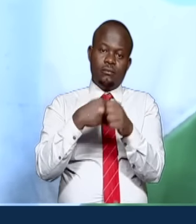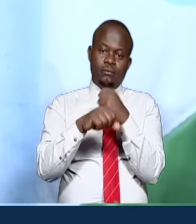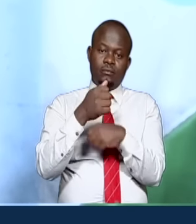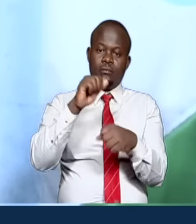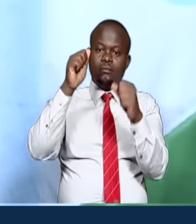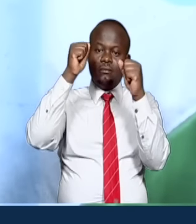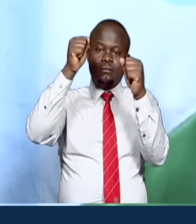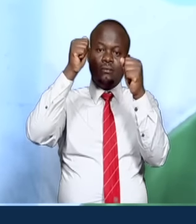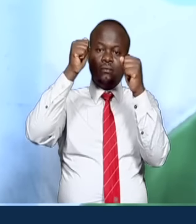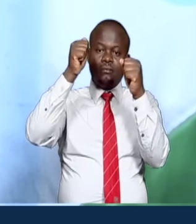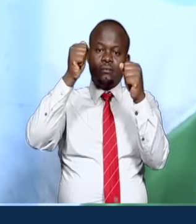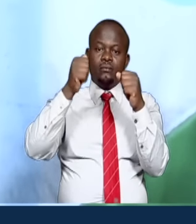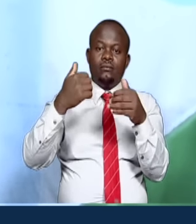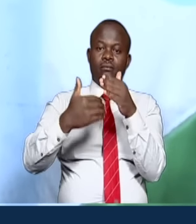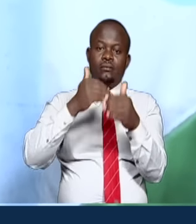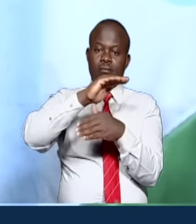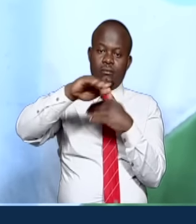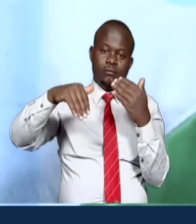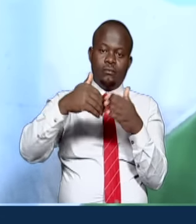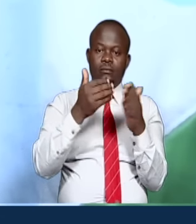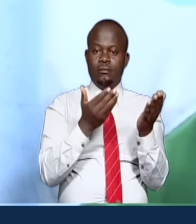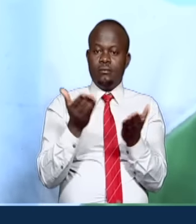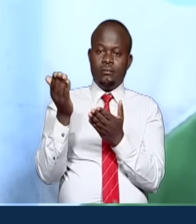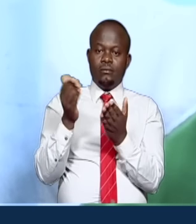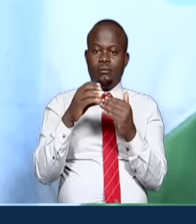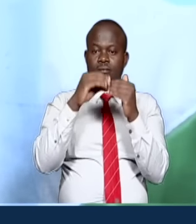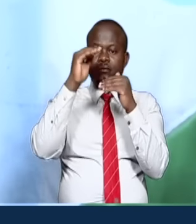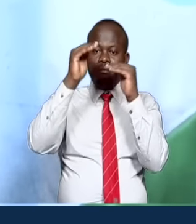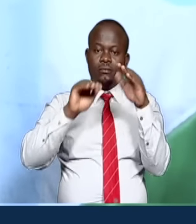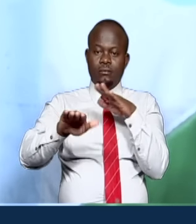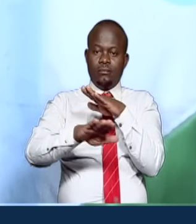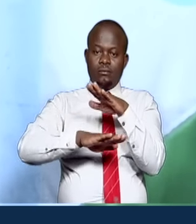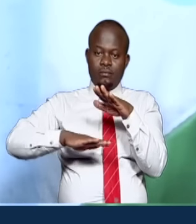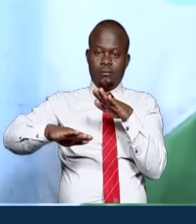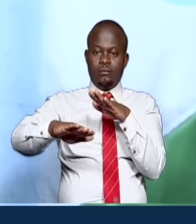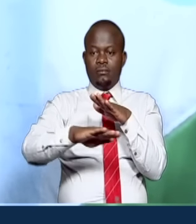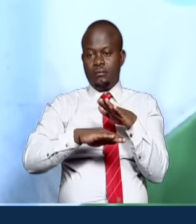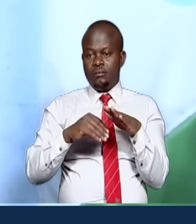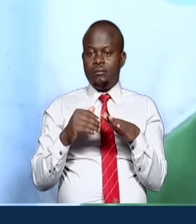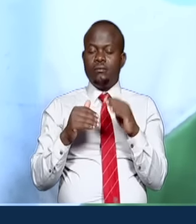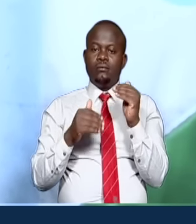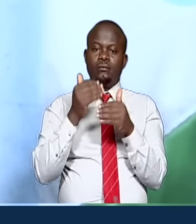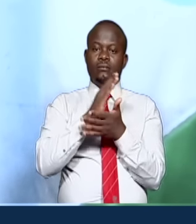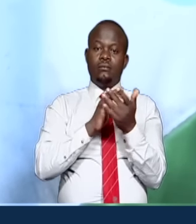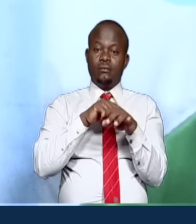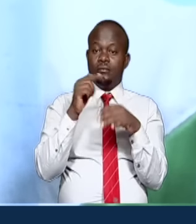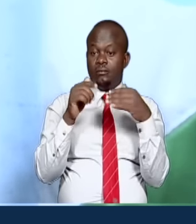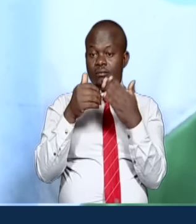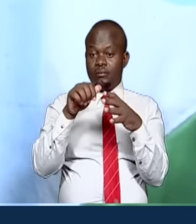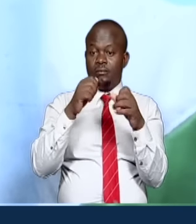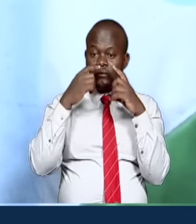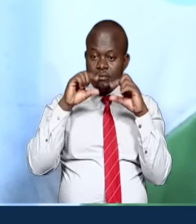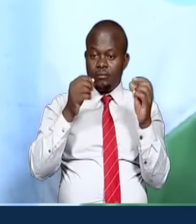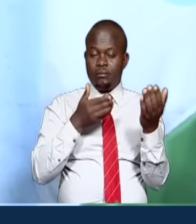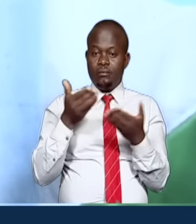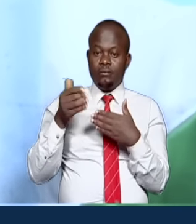kwamamaza hafi ya hose twakirwaga n'abayobozi b'inzego z'ibanze, hamwe na hamwe bagiye bafata n'ijambo